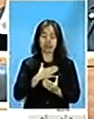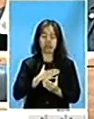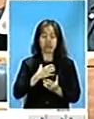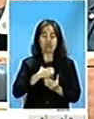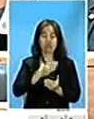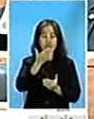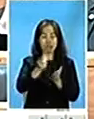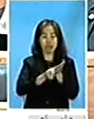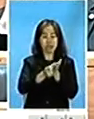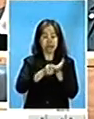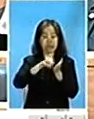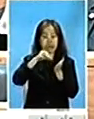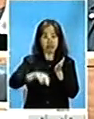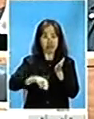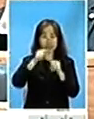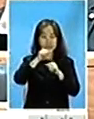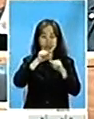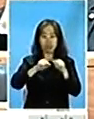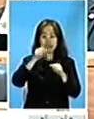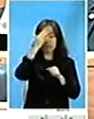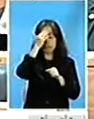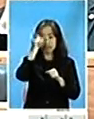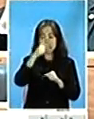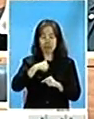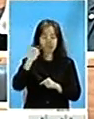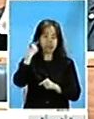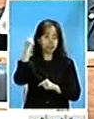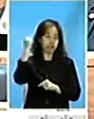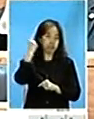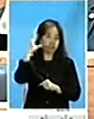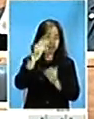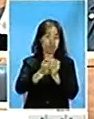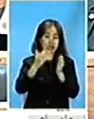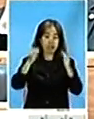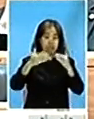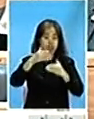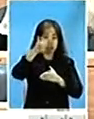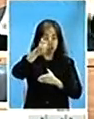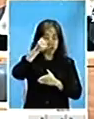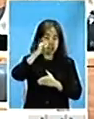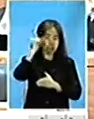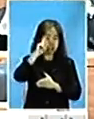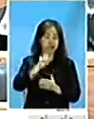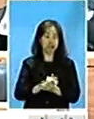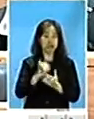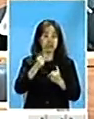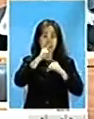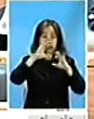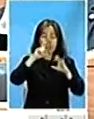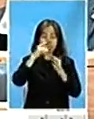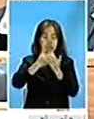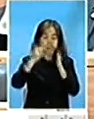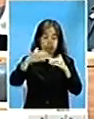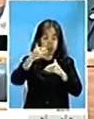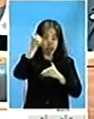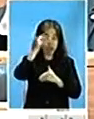นี้เพราะผมไม่มีความเชื่อมั่นในเรื่องรายได้ที่รัฐบาลจะบอกว่า หามาได้